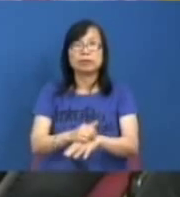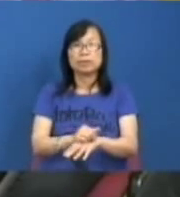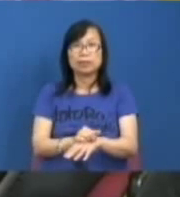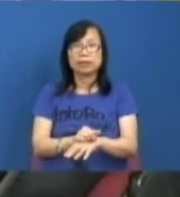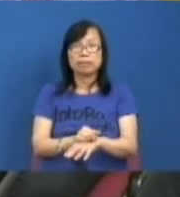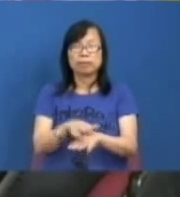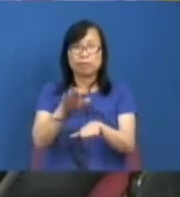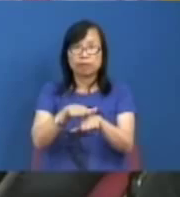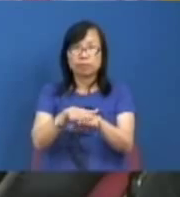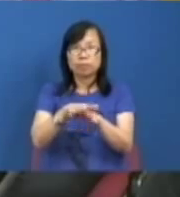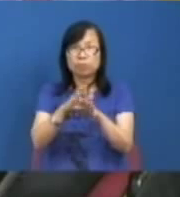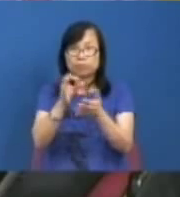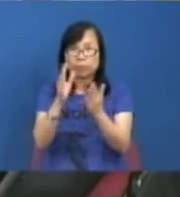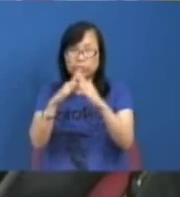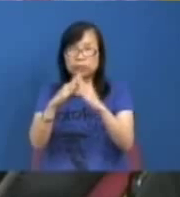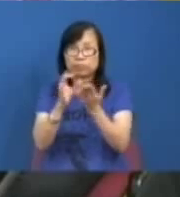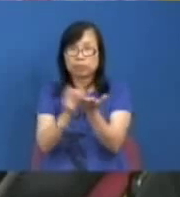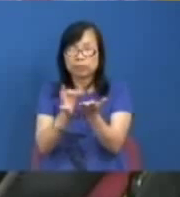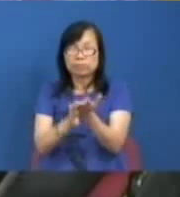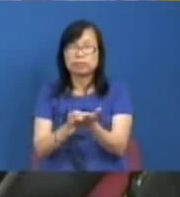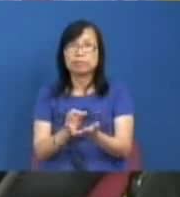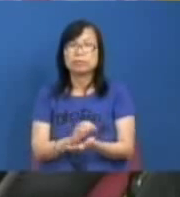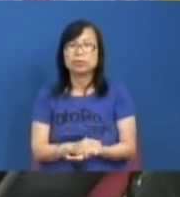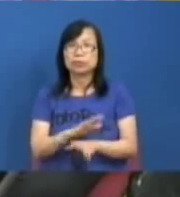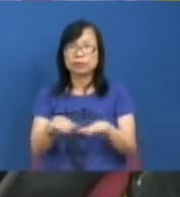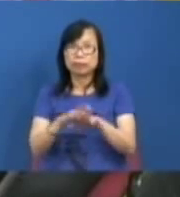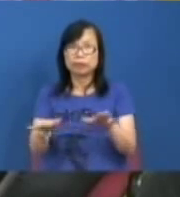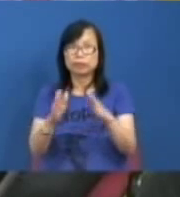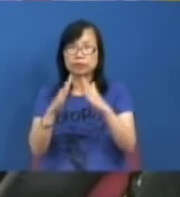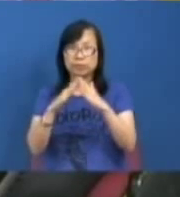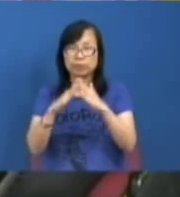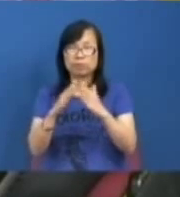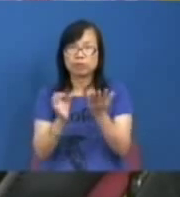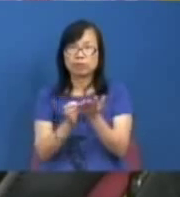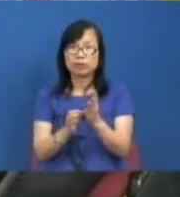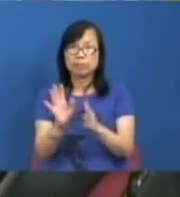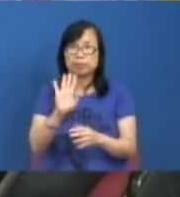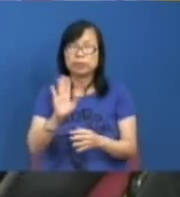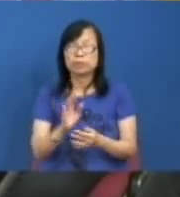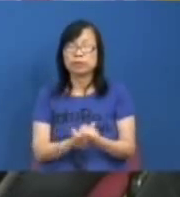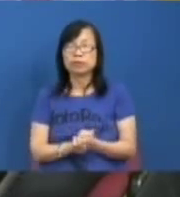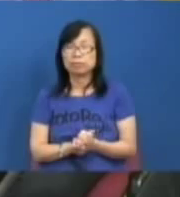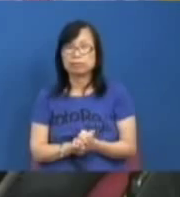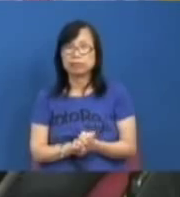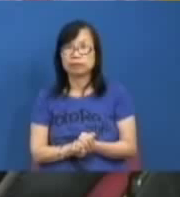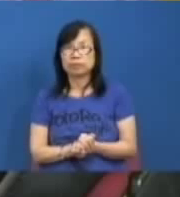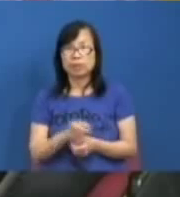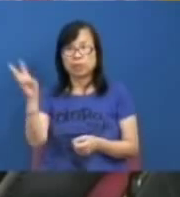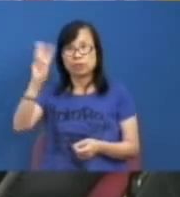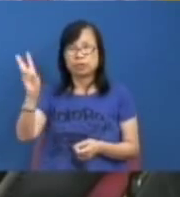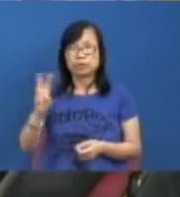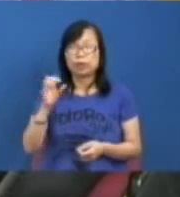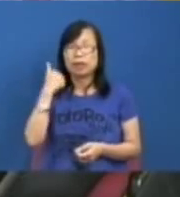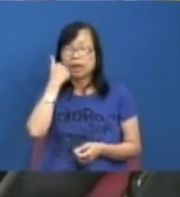屋嘅位置嘅，所以如果一般嘅住宅單位咧，都唔需要用到呢個水冷嘅